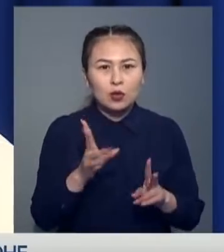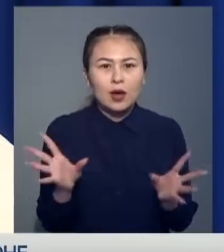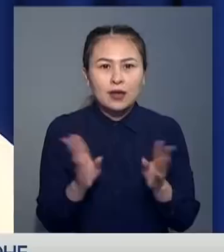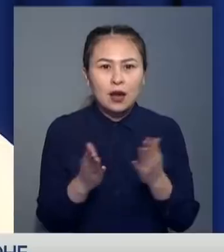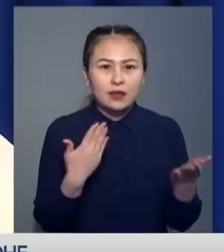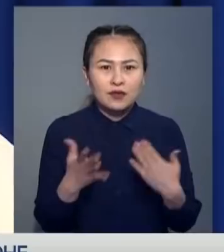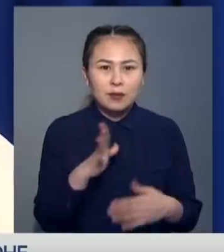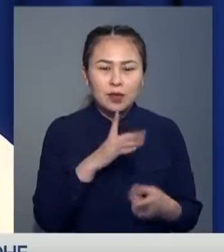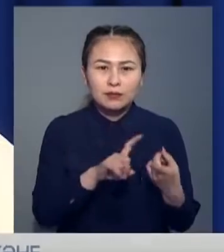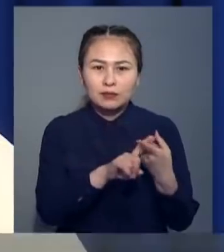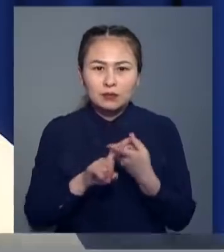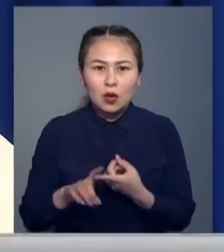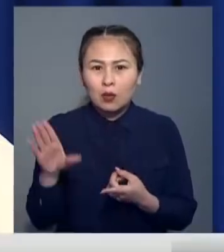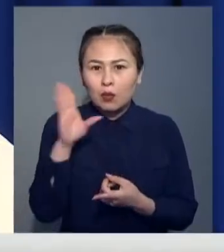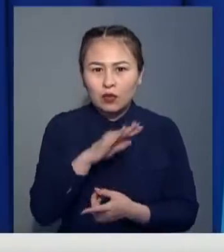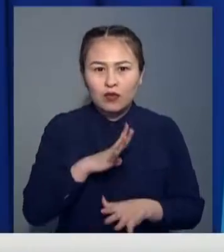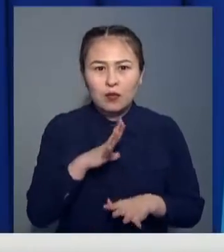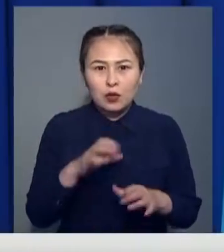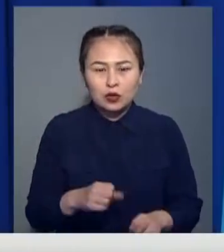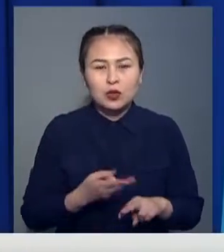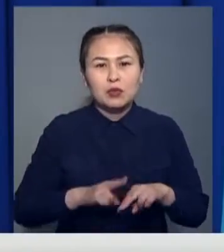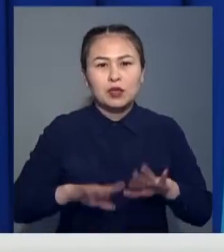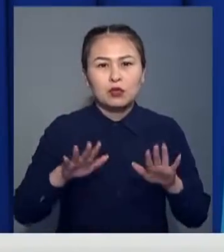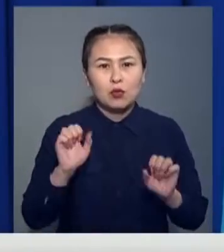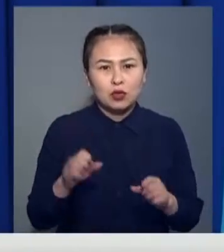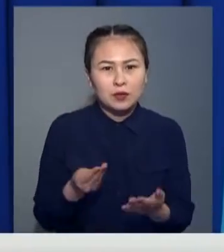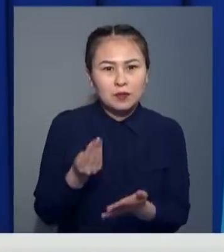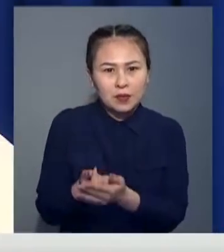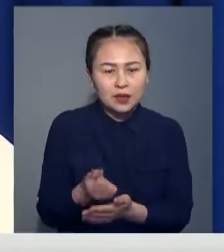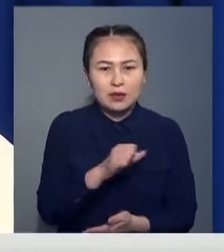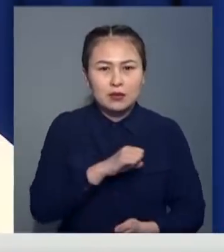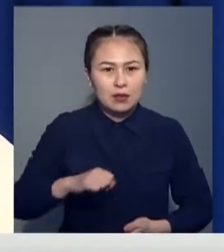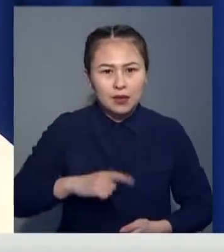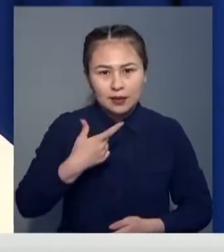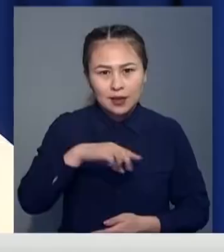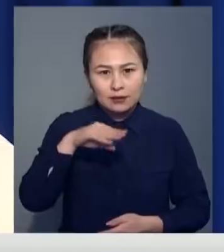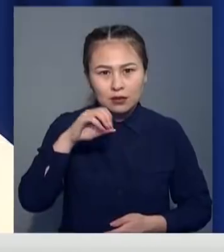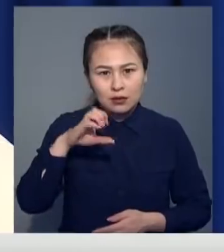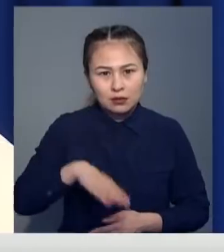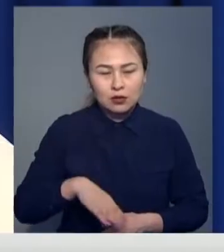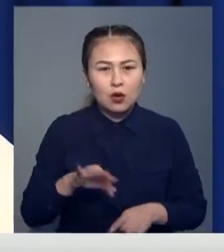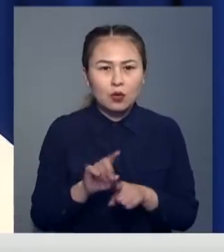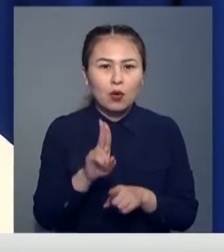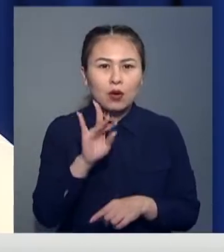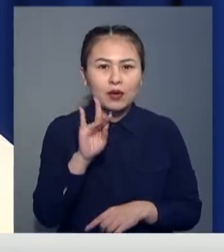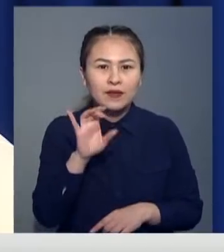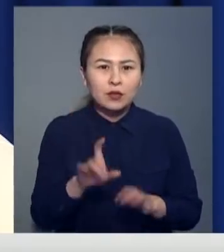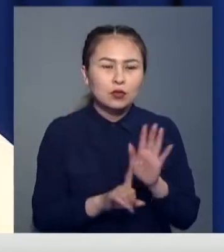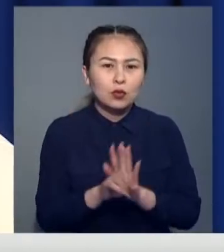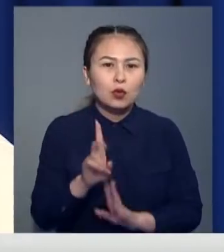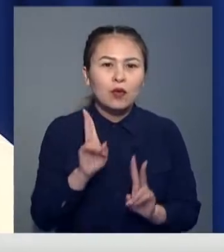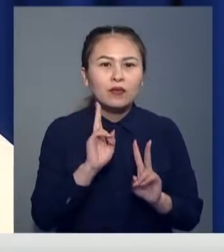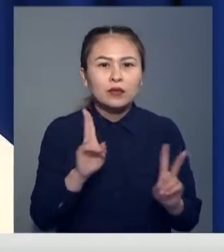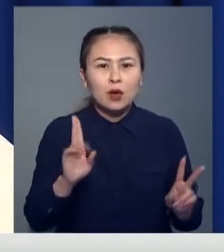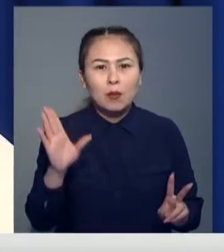абзал. Сынама алатын зертхана жеке болғандықтан олар ақылы негізде сынама жүргізе алады. Ал біз коронавирусты жұқтыру мүмкін адамдарды